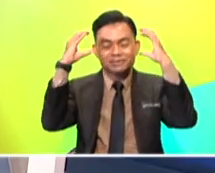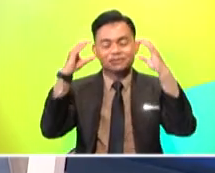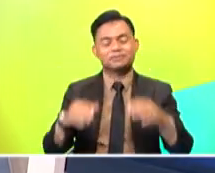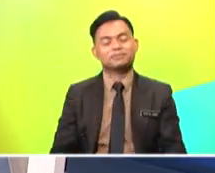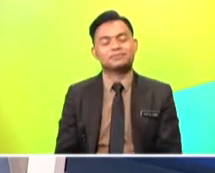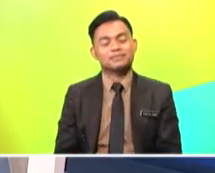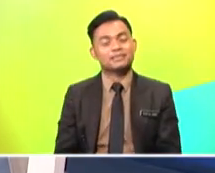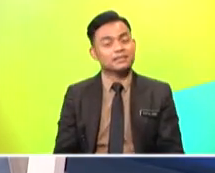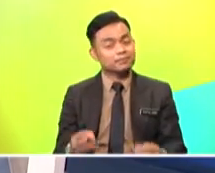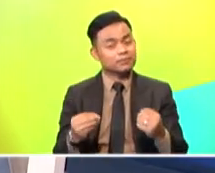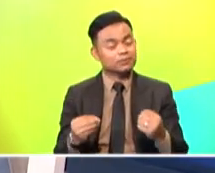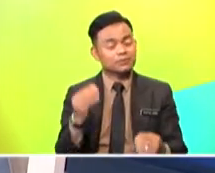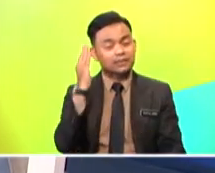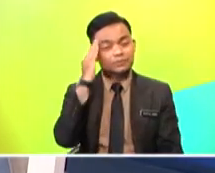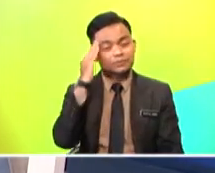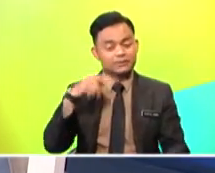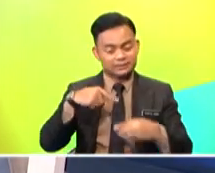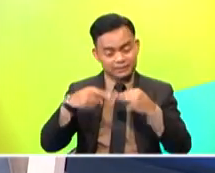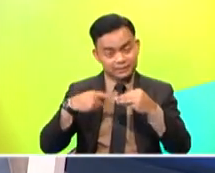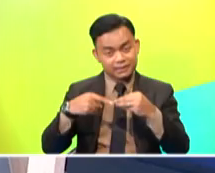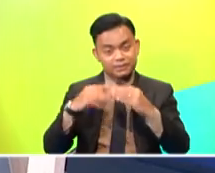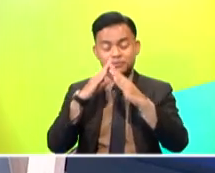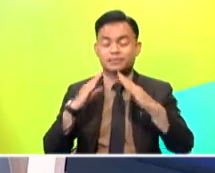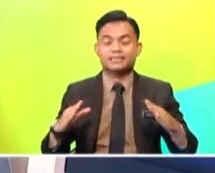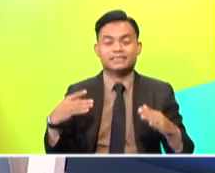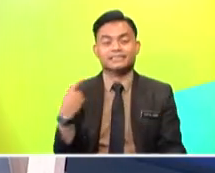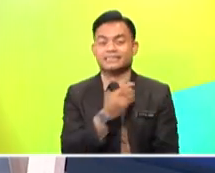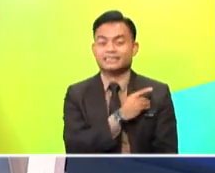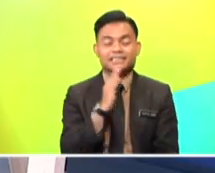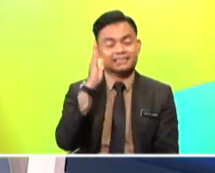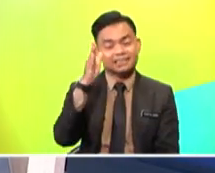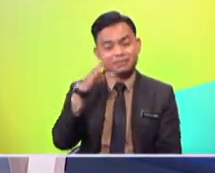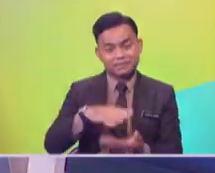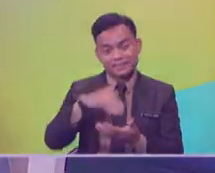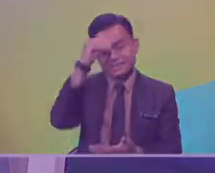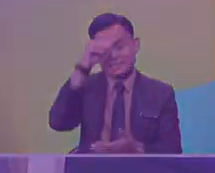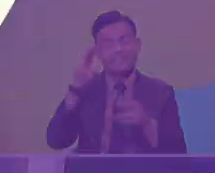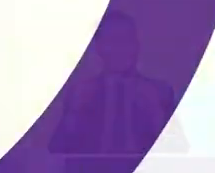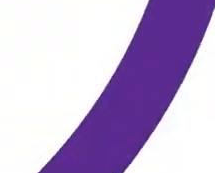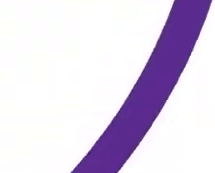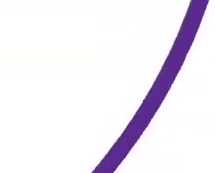Nak tahu tentang rumah? Kita akan belajar nanti. Tunggu.